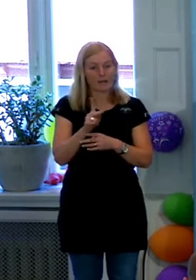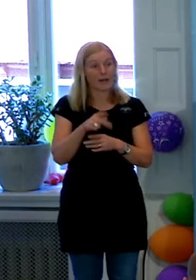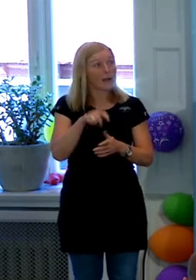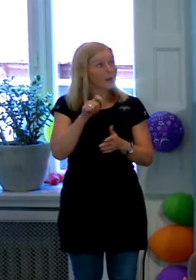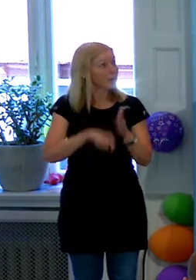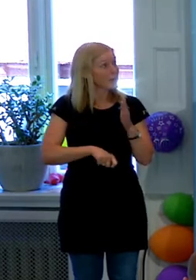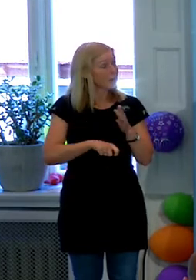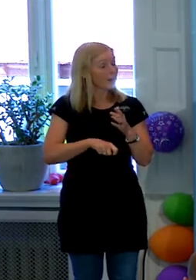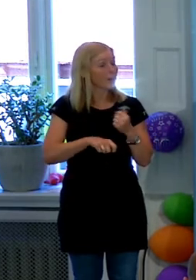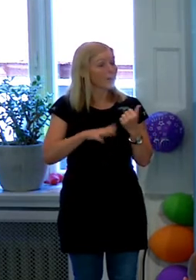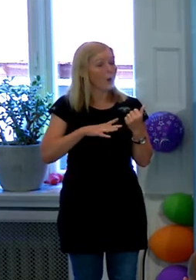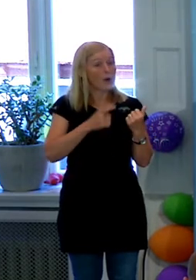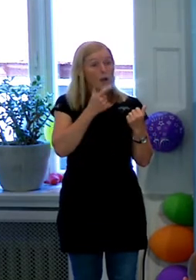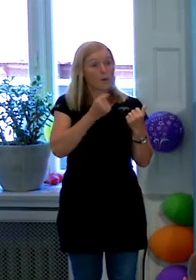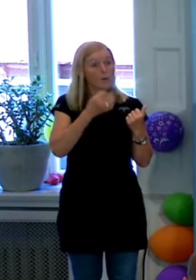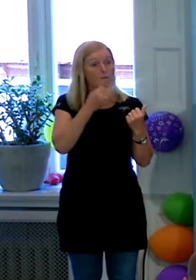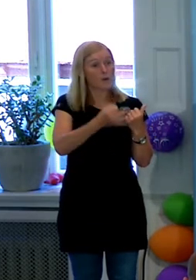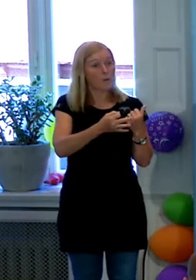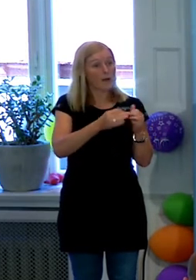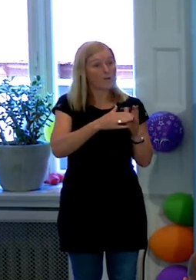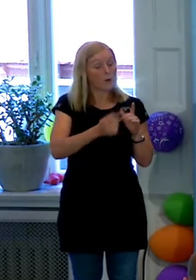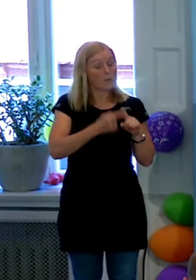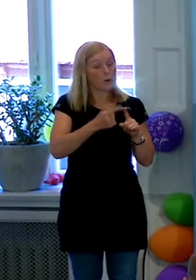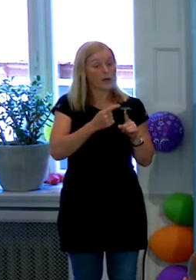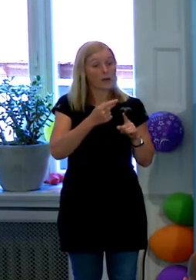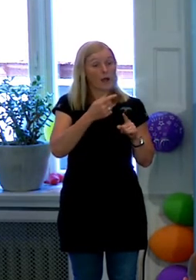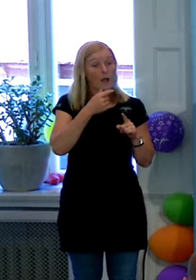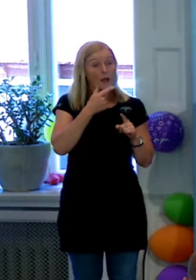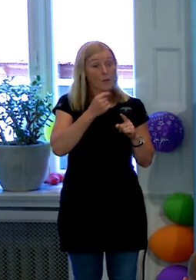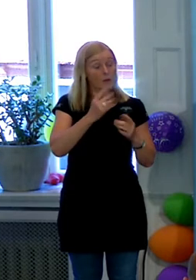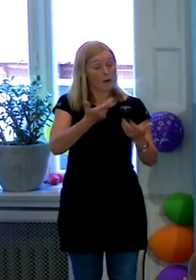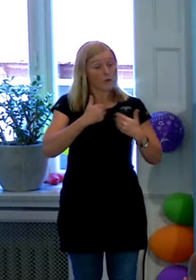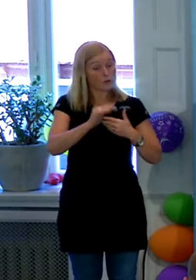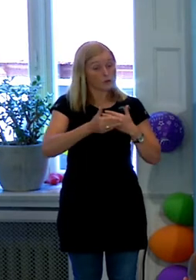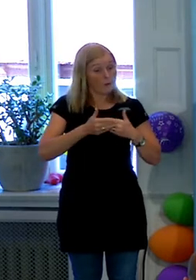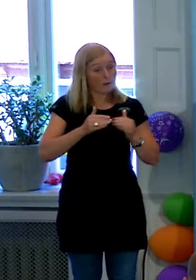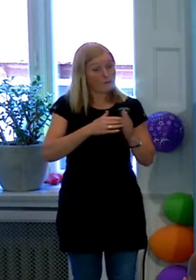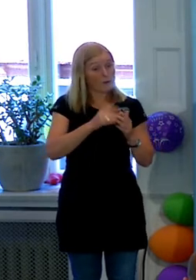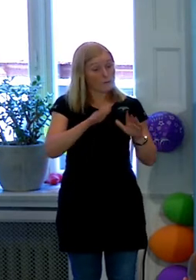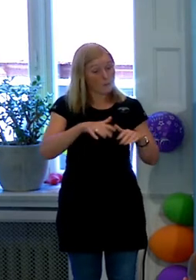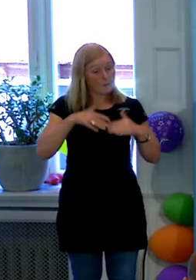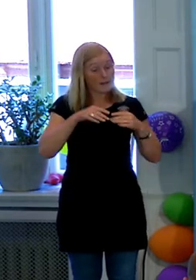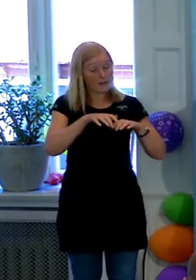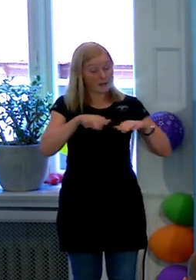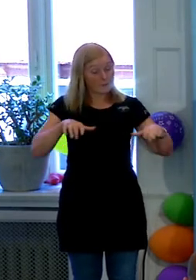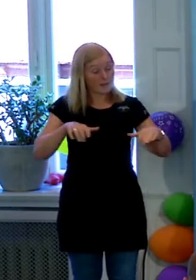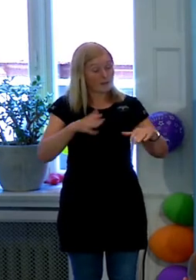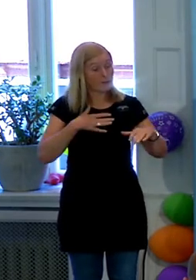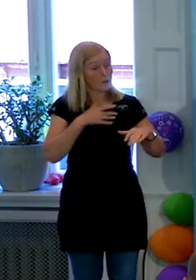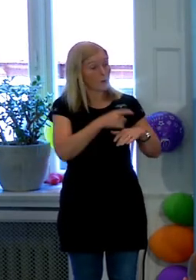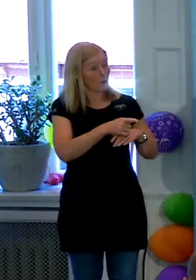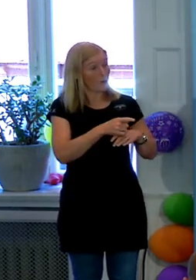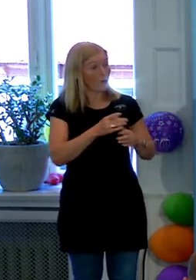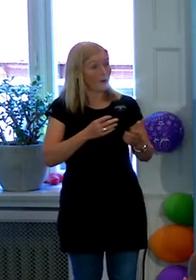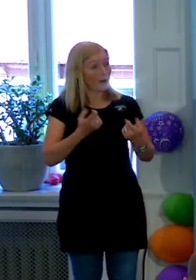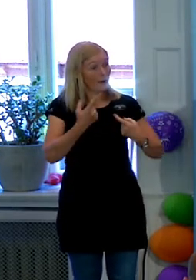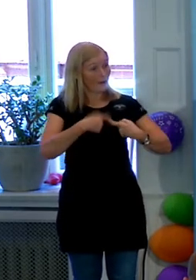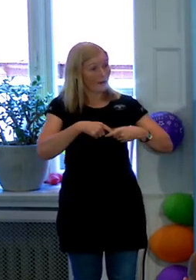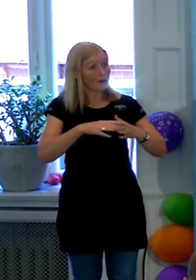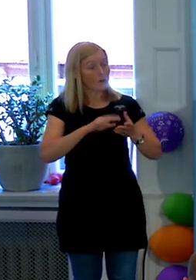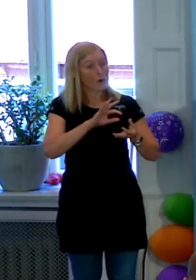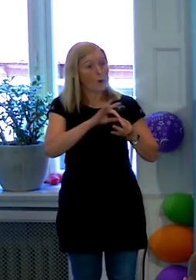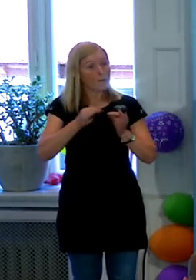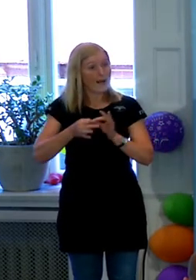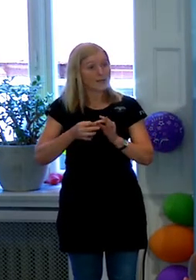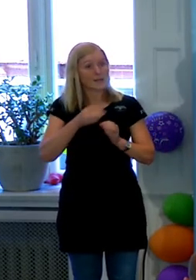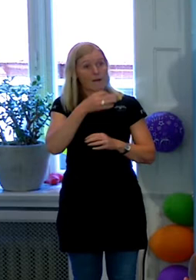var ju Lundfråga och vad har nu Lund fått för svar? Lite grann från publiken, från panelen kring de här komplexa frågorna